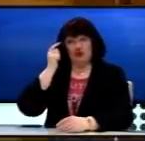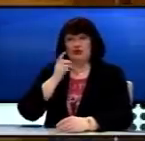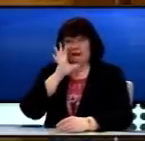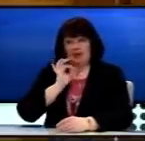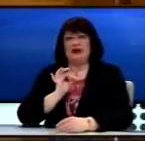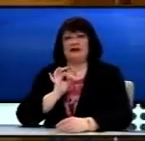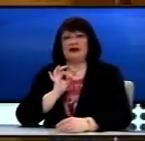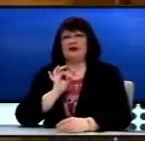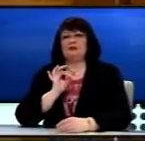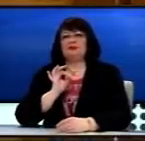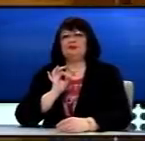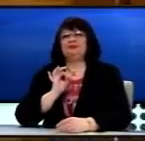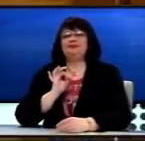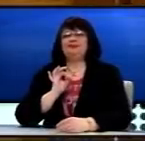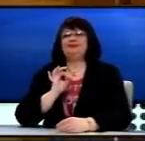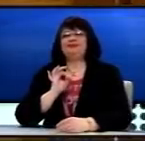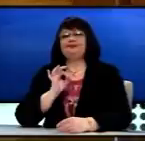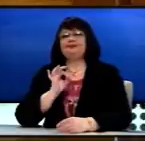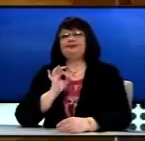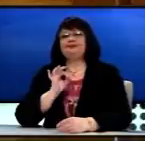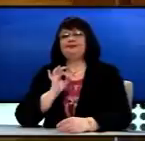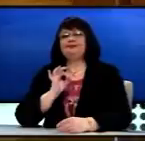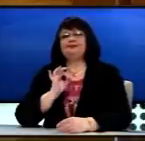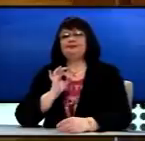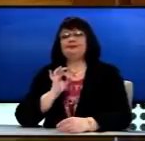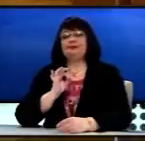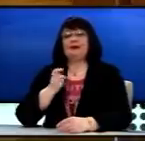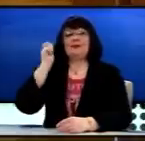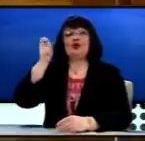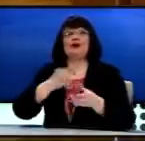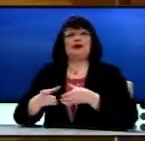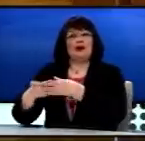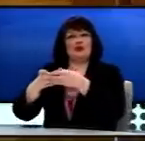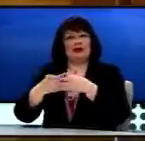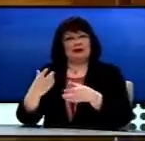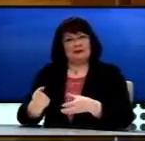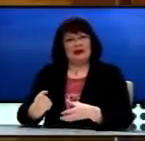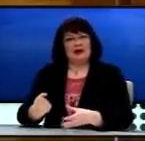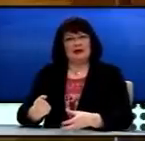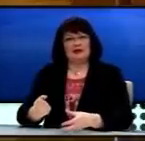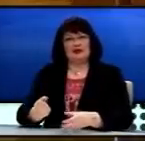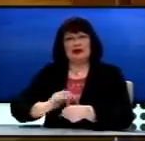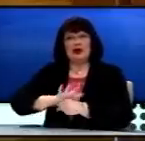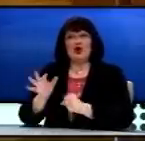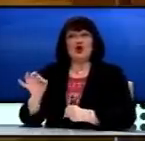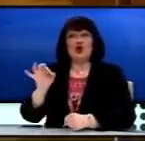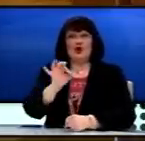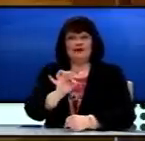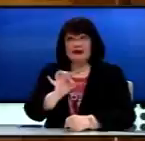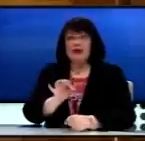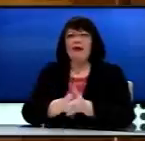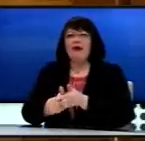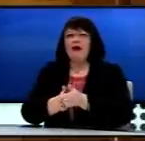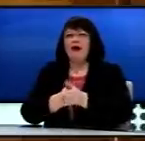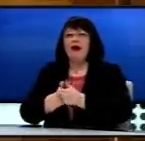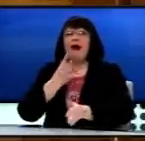Έχω την εντύπωση πραγματικά ότι υπάρχουν κόμματα σε αυτή την αίθουσα που τρέφονται από την πανδημία. Που θεωρούν